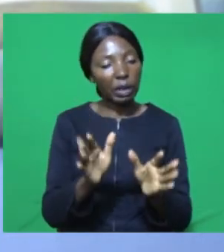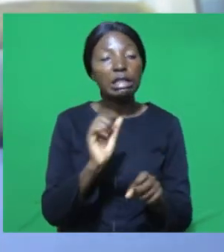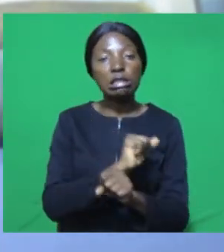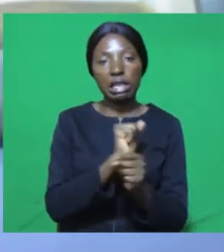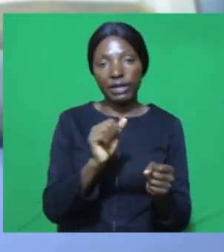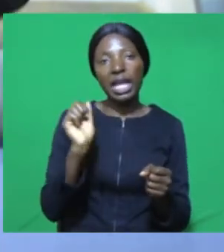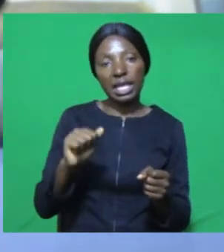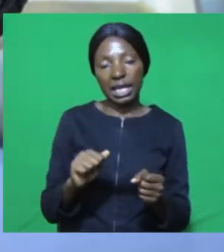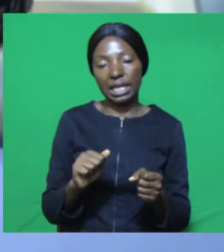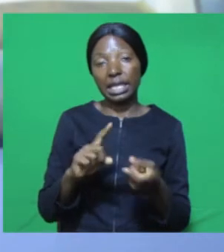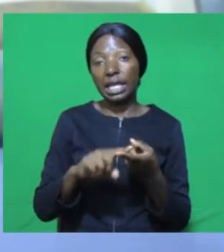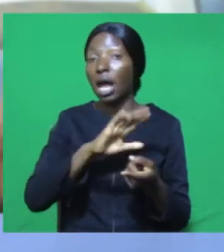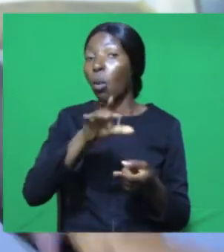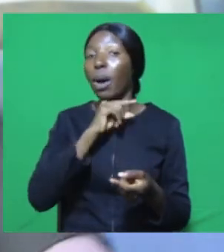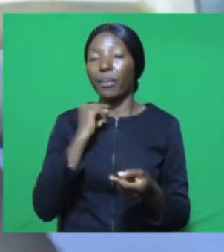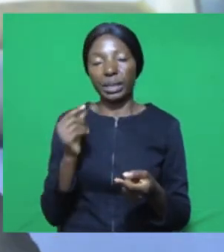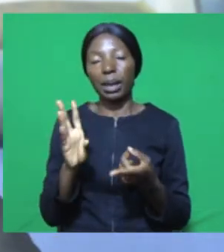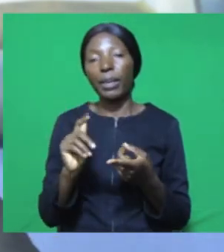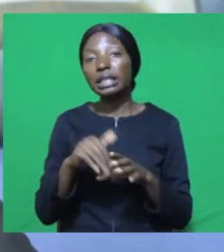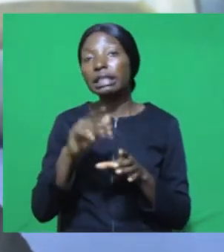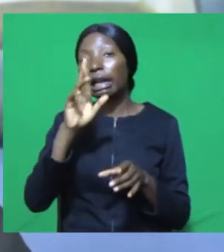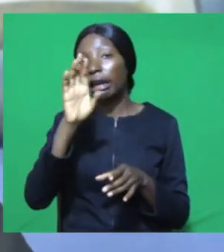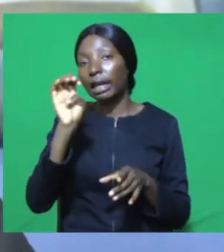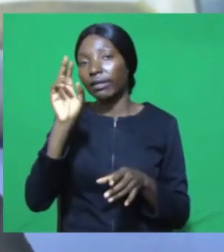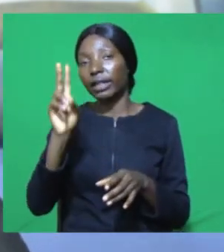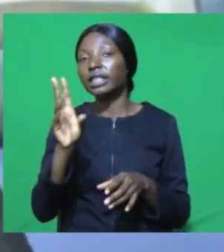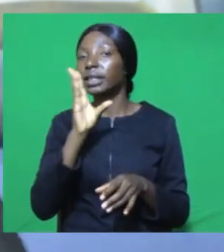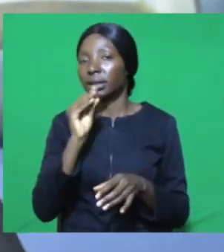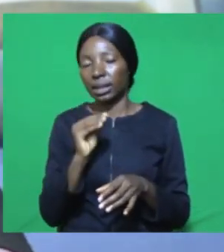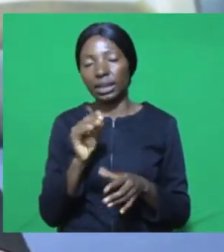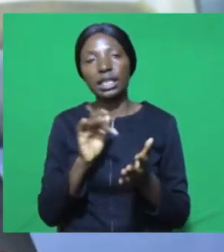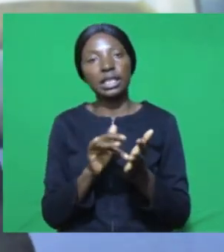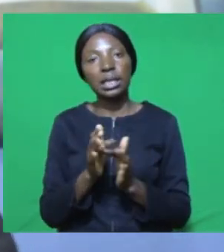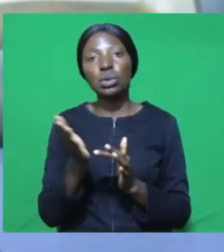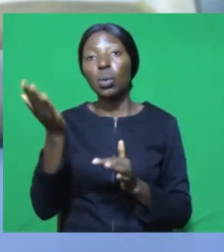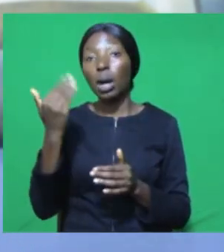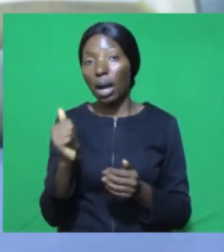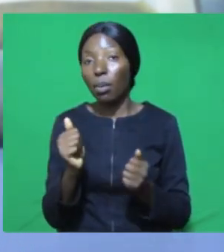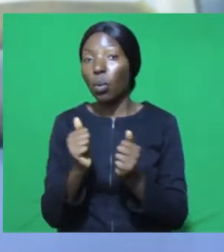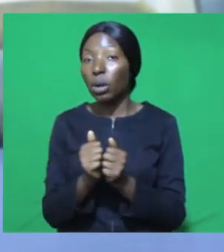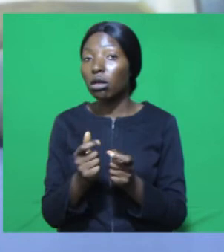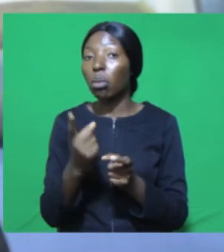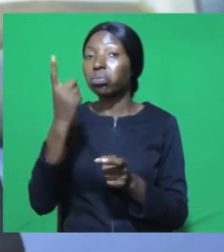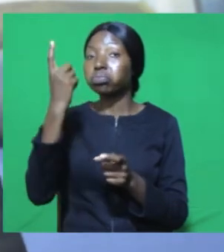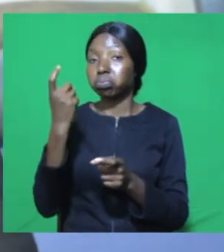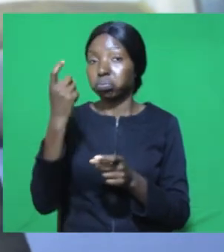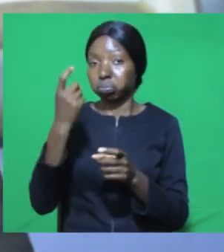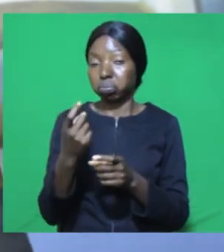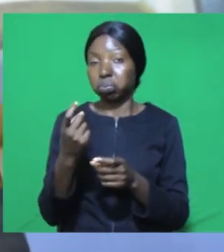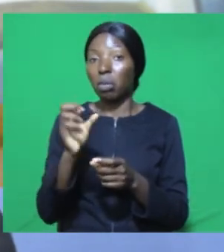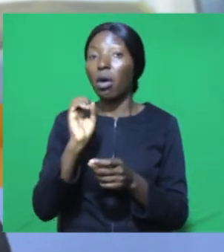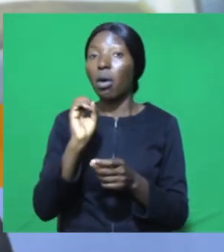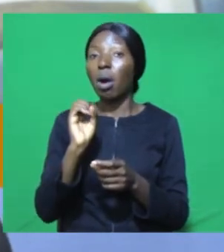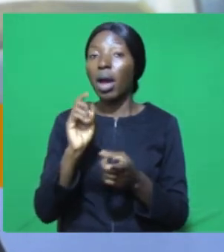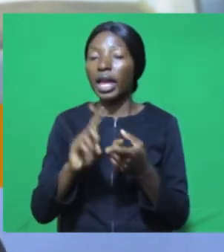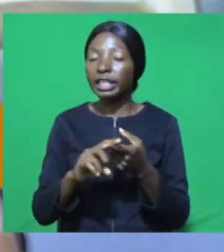ndimuponesi mupurisita wedu Asi kuna zvakazarwa babaji unonzwa yakuti achauruka netsvimbo yesimbi pachijika chake